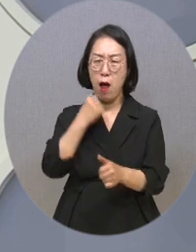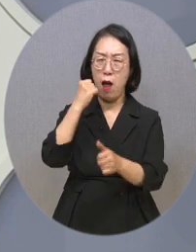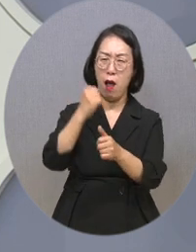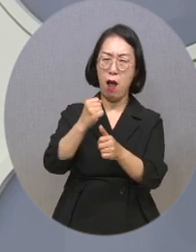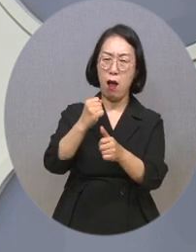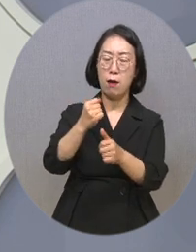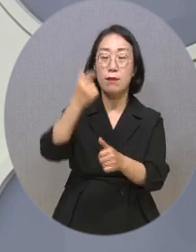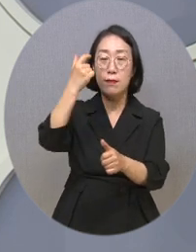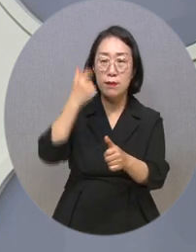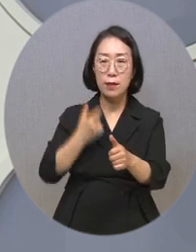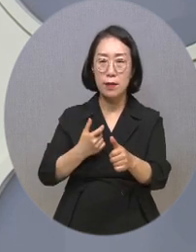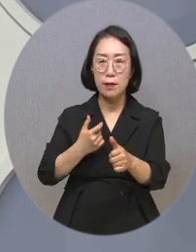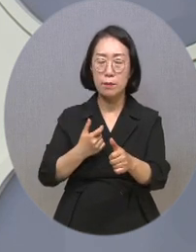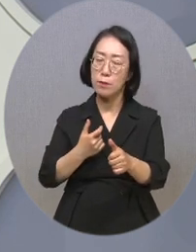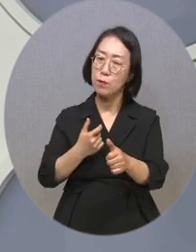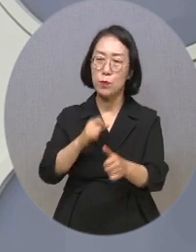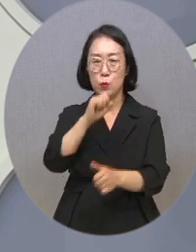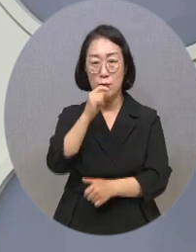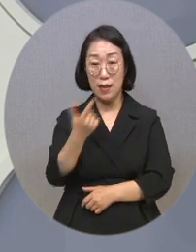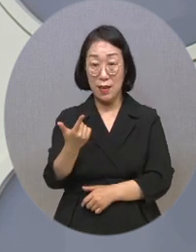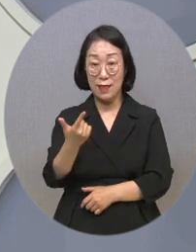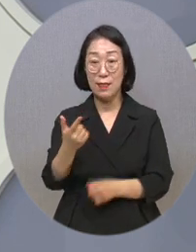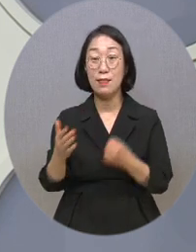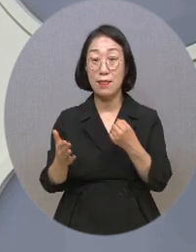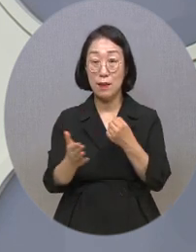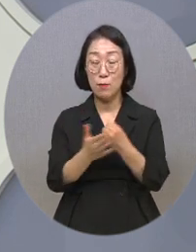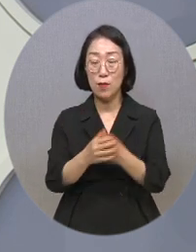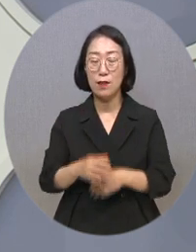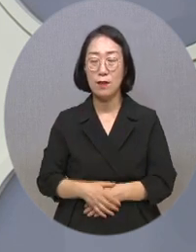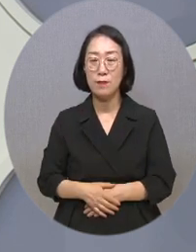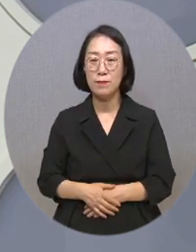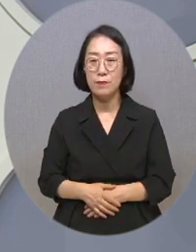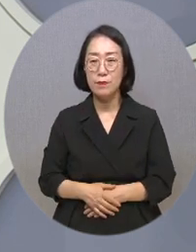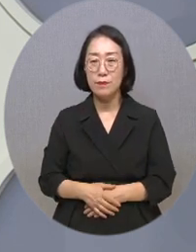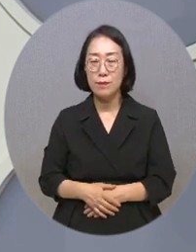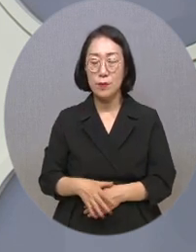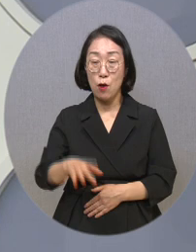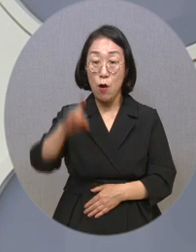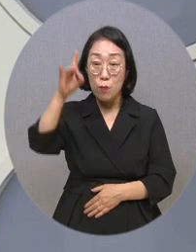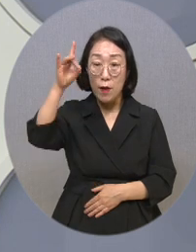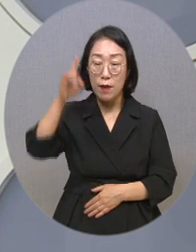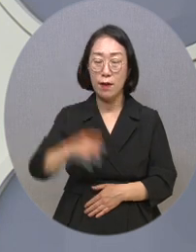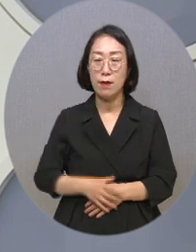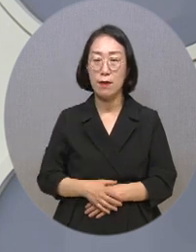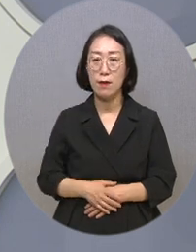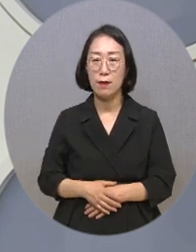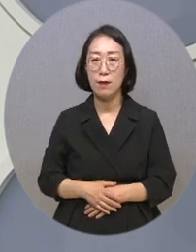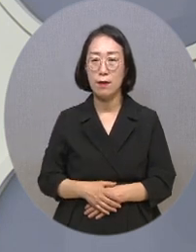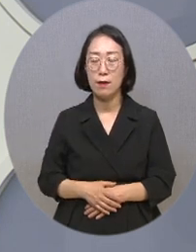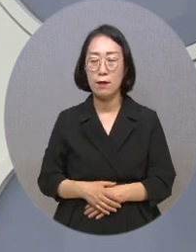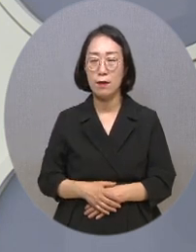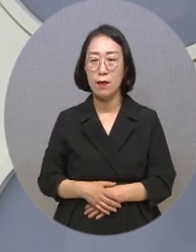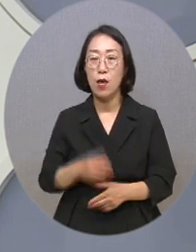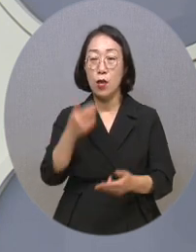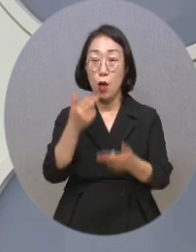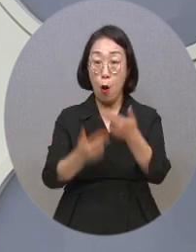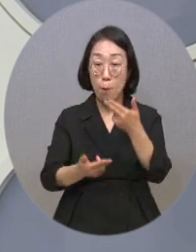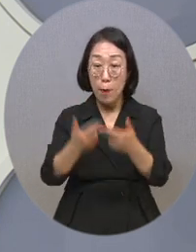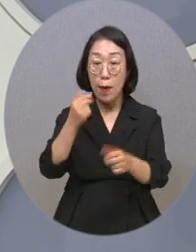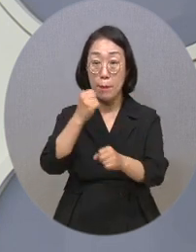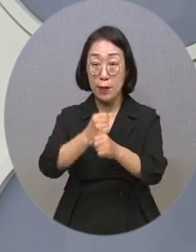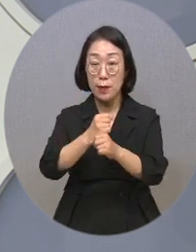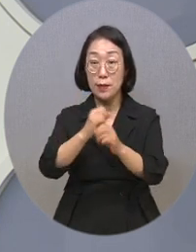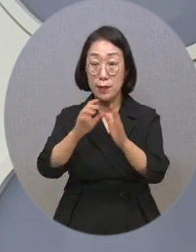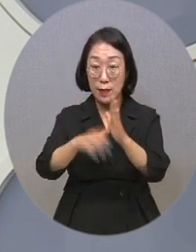좀 어감도 안 좋고 그런 거라서 그거를 처음에 그 고법 저희가 협회 만들